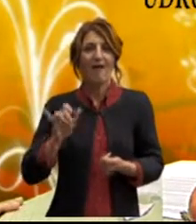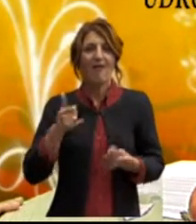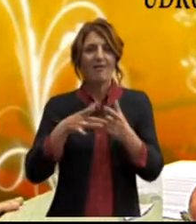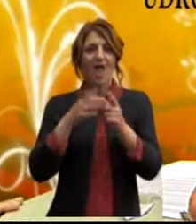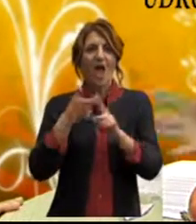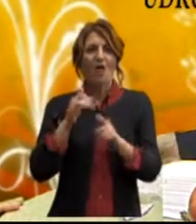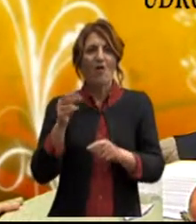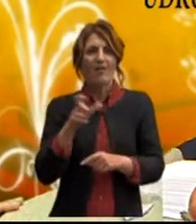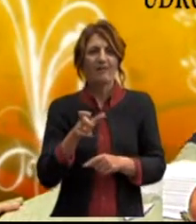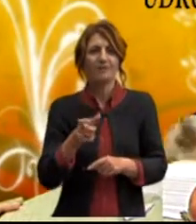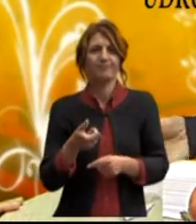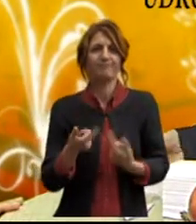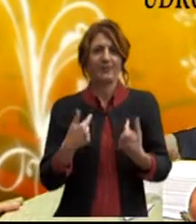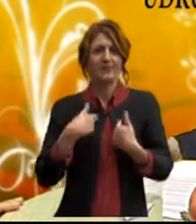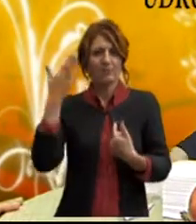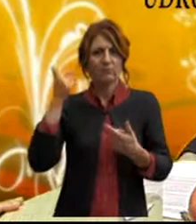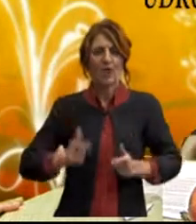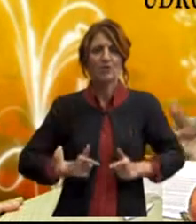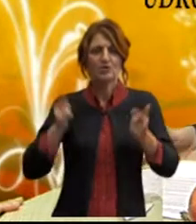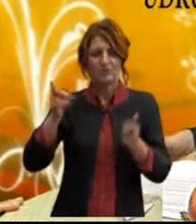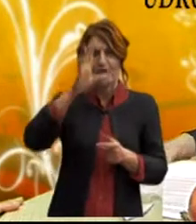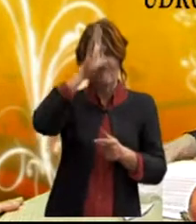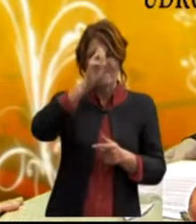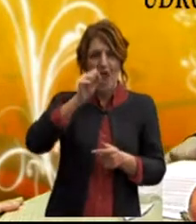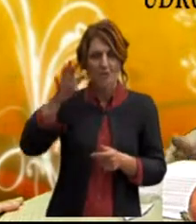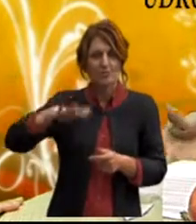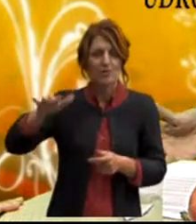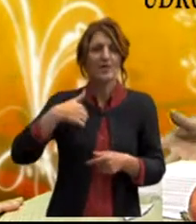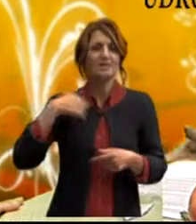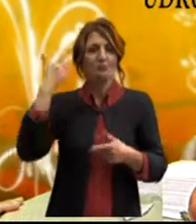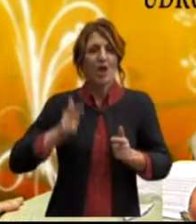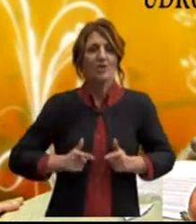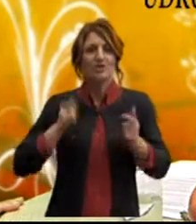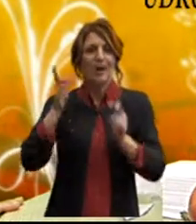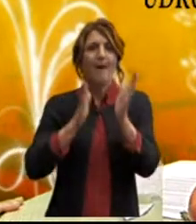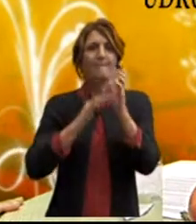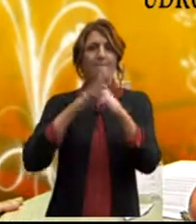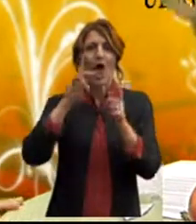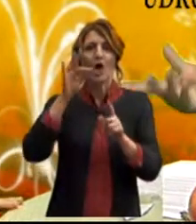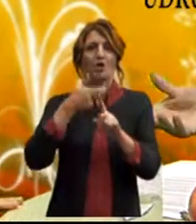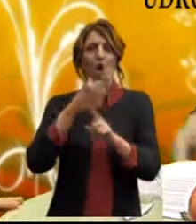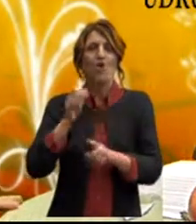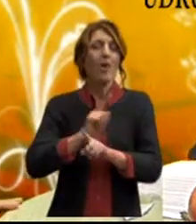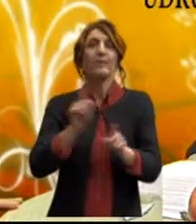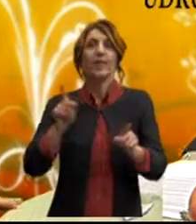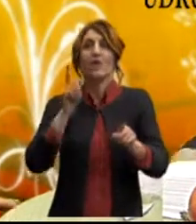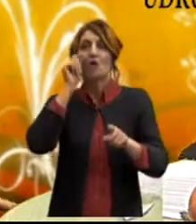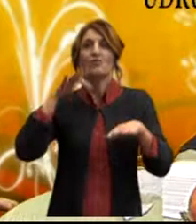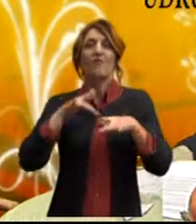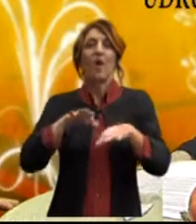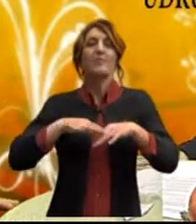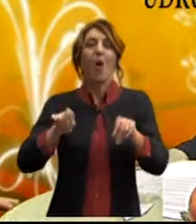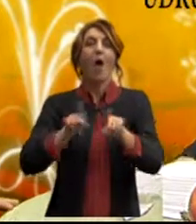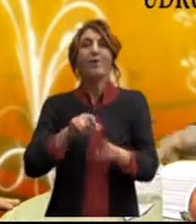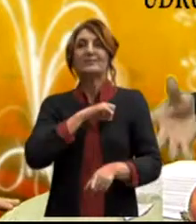jer ja sam živjela u Francuskoj, u Maroku, svuda. Nigdje ljudi ne hodaju po cesti razvaljenih lica i ne smiju se